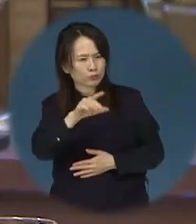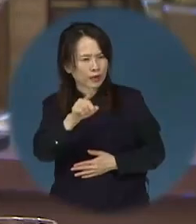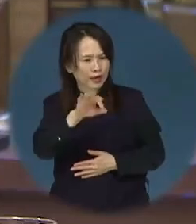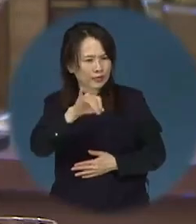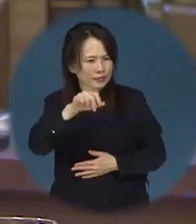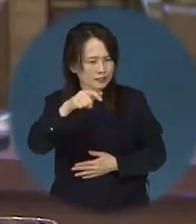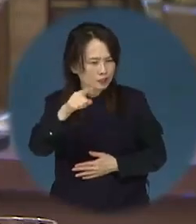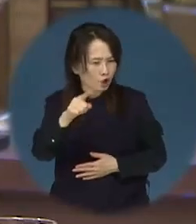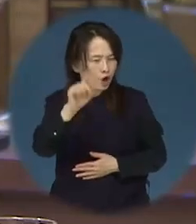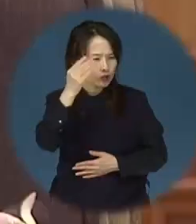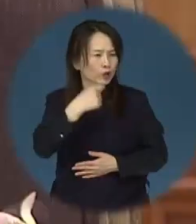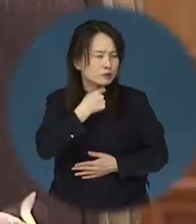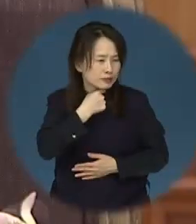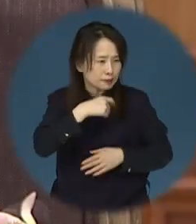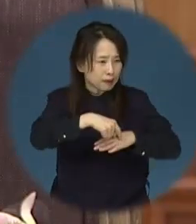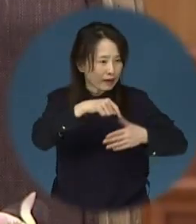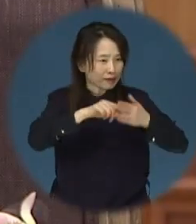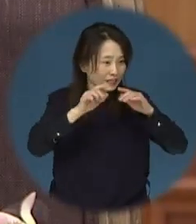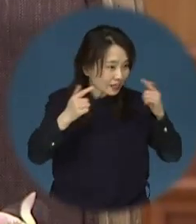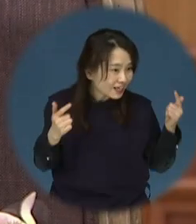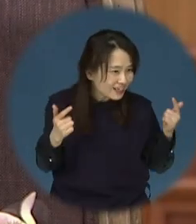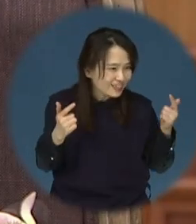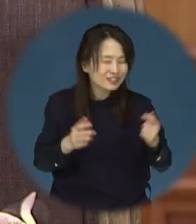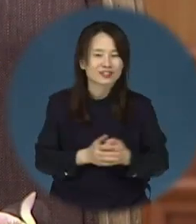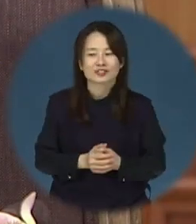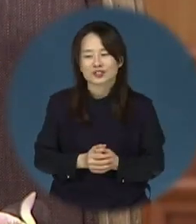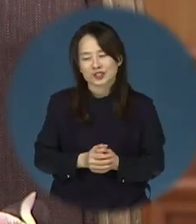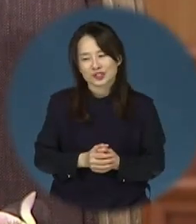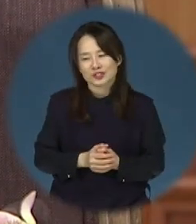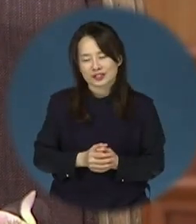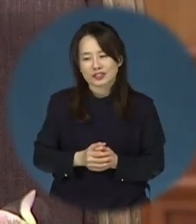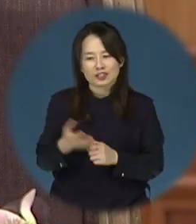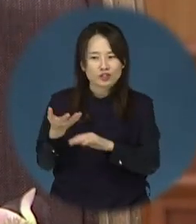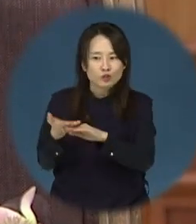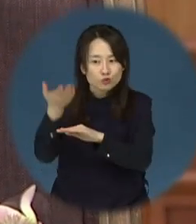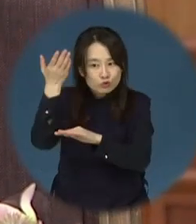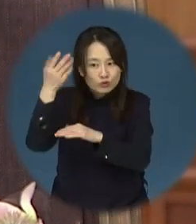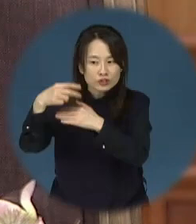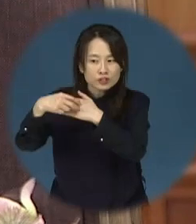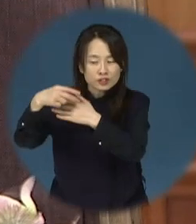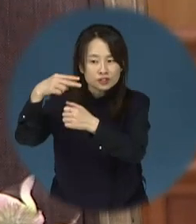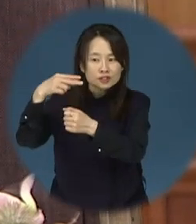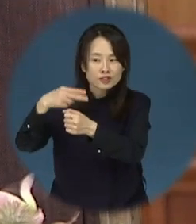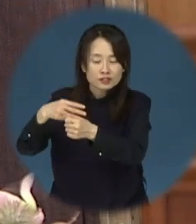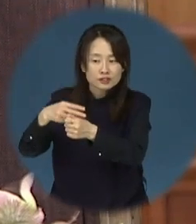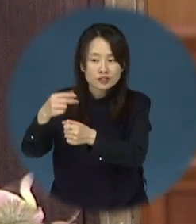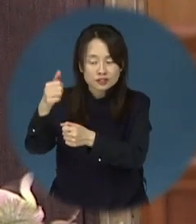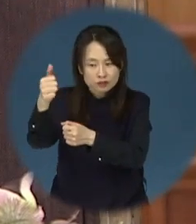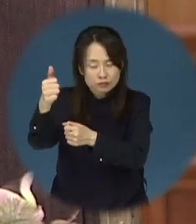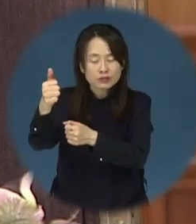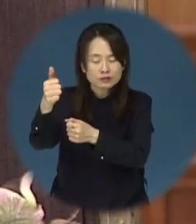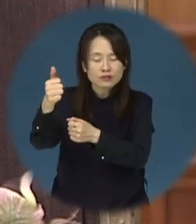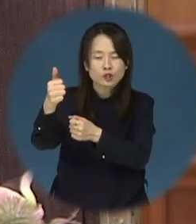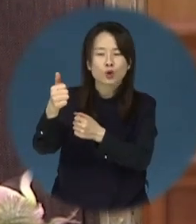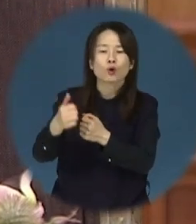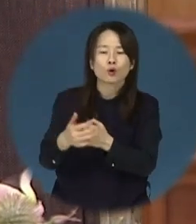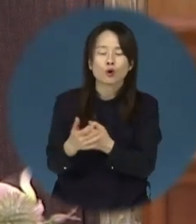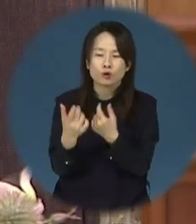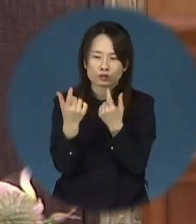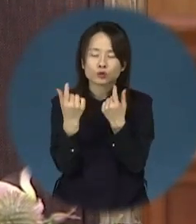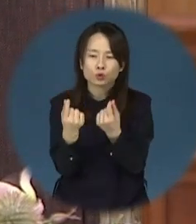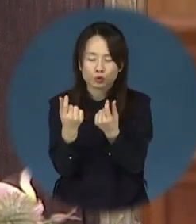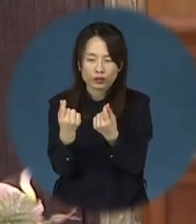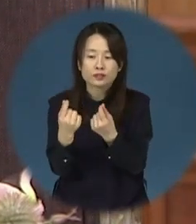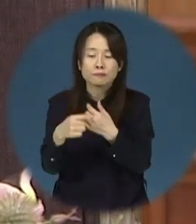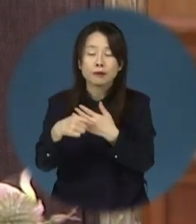돼야지 이거 아니었다. 일단 선우 원장님은 그렇게 하신 것 같았고요. 그래서 선호 원장님을 처음부터 찾아갔었죠.